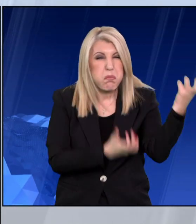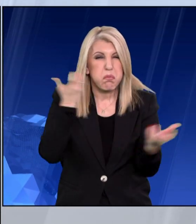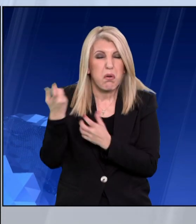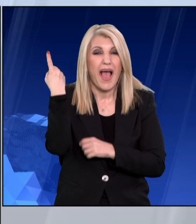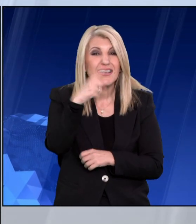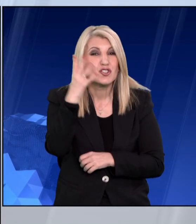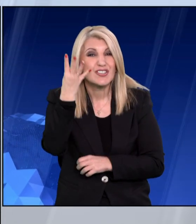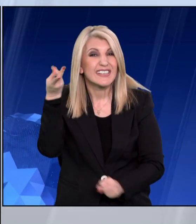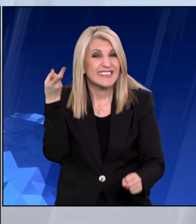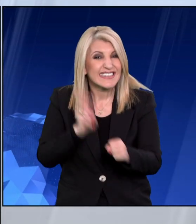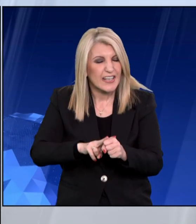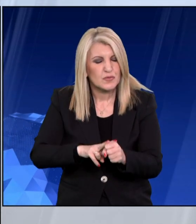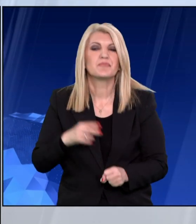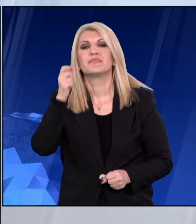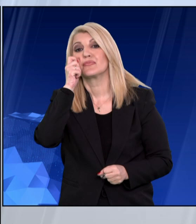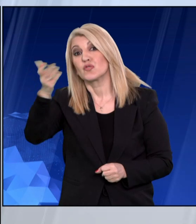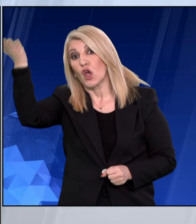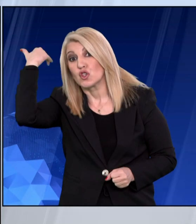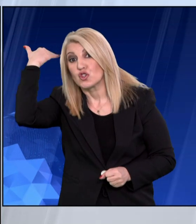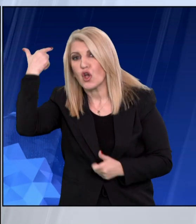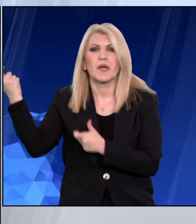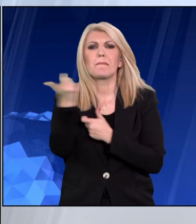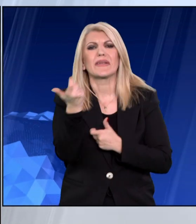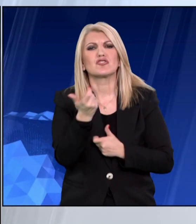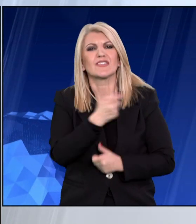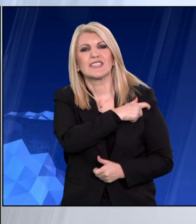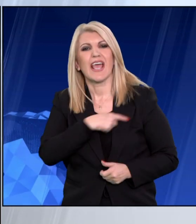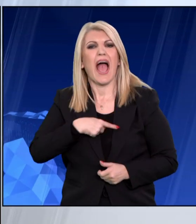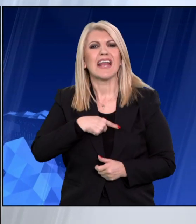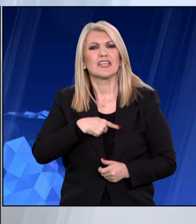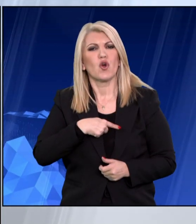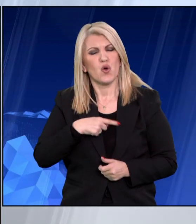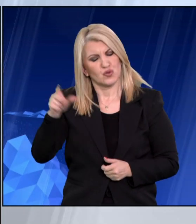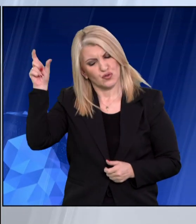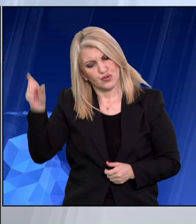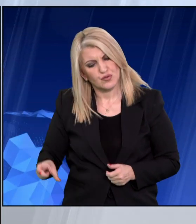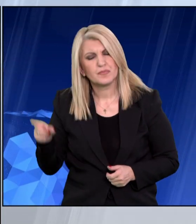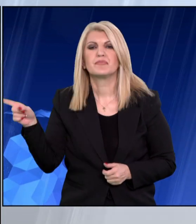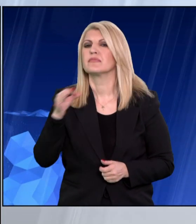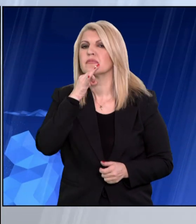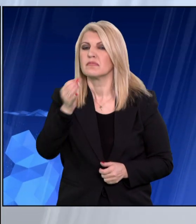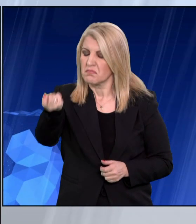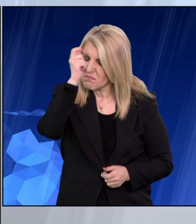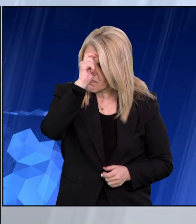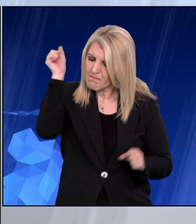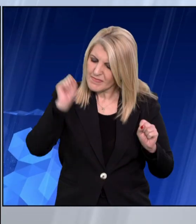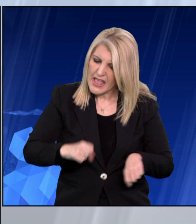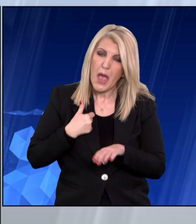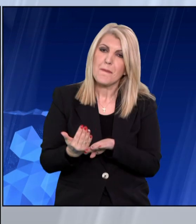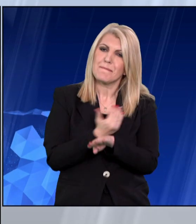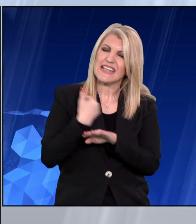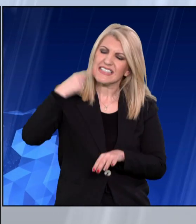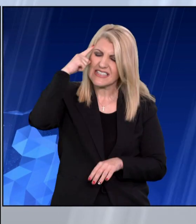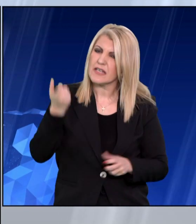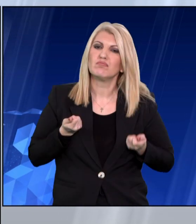αρχηγού του πυροσβεστικού σώματος ότι πριν ξεκινήσει η περιβόητη συνέντευξη ττου τύπου συγγνώμη παρουσία του τότε πρωθυπουργού αλέξη τσίπρα